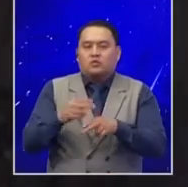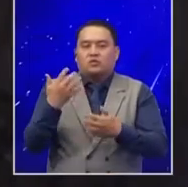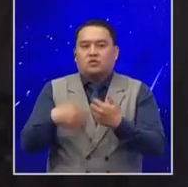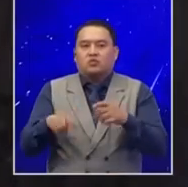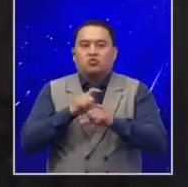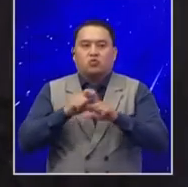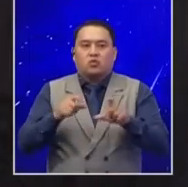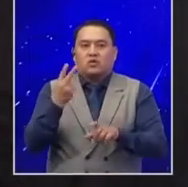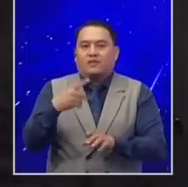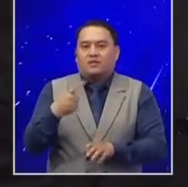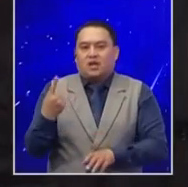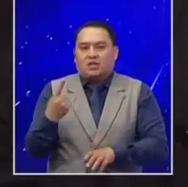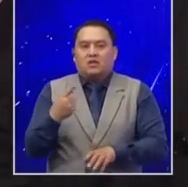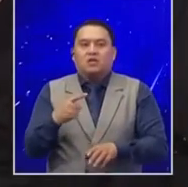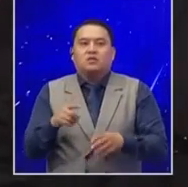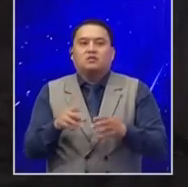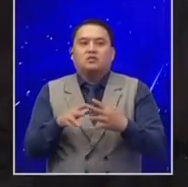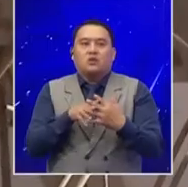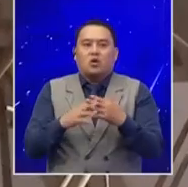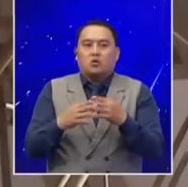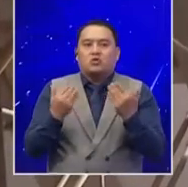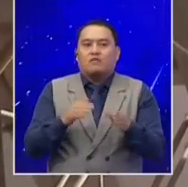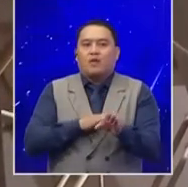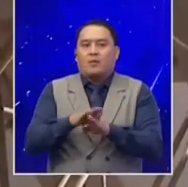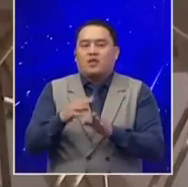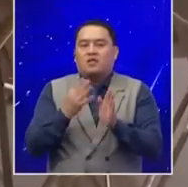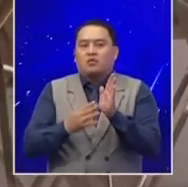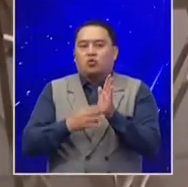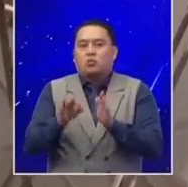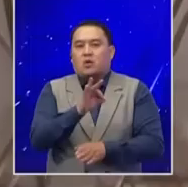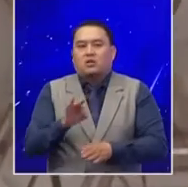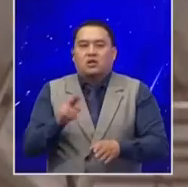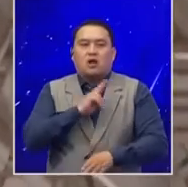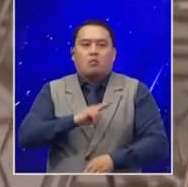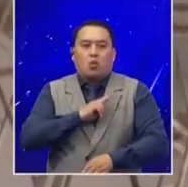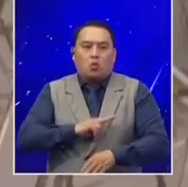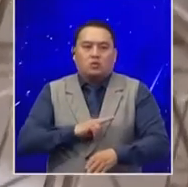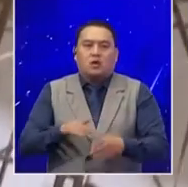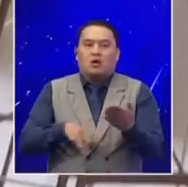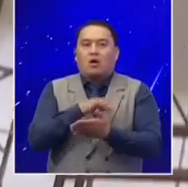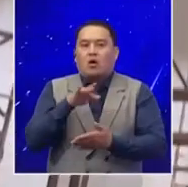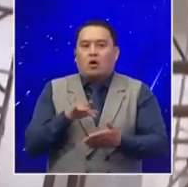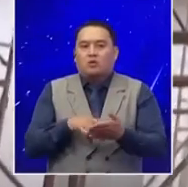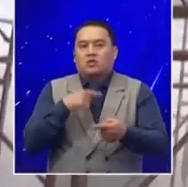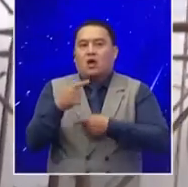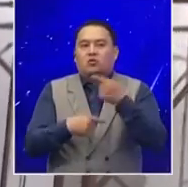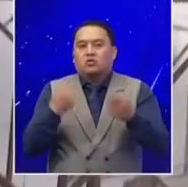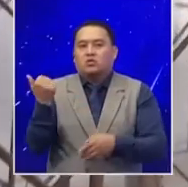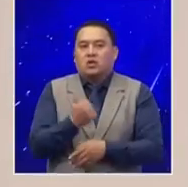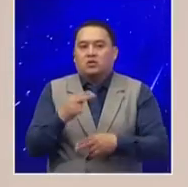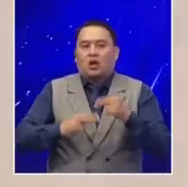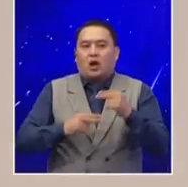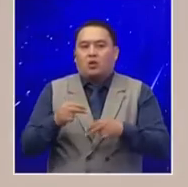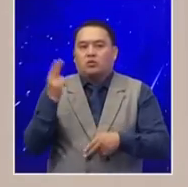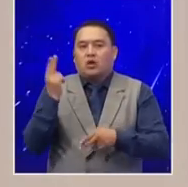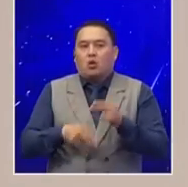школе номер 21 в Отенае. На сегодняшний день выполнено 90% работ. По словам градоначальника, до конца этой недели строители